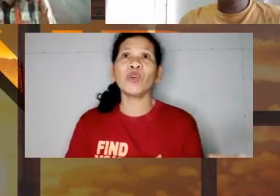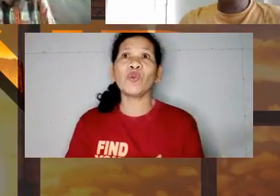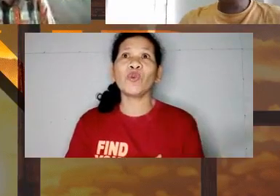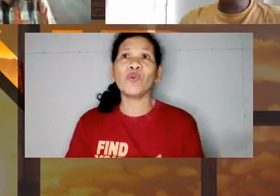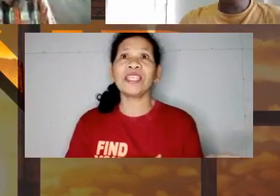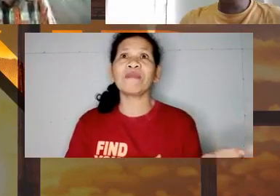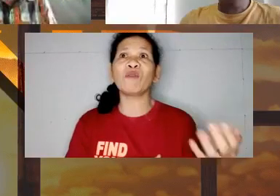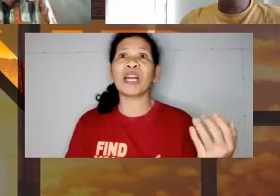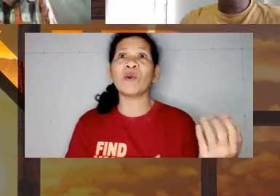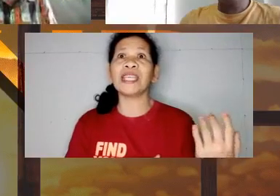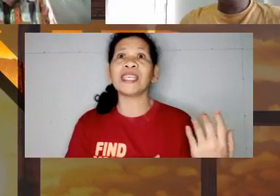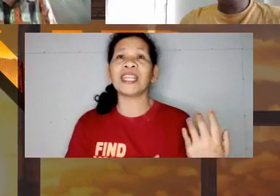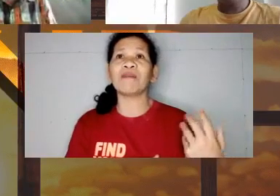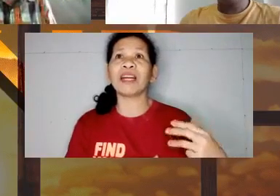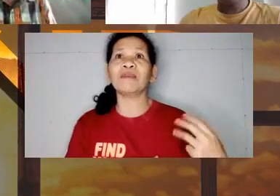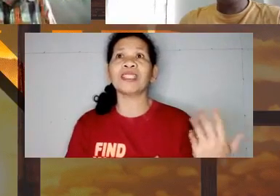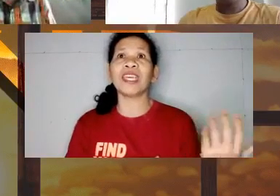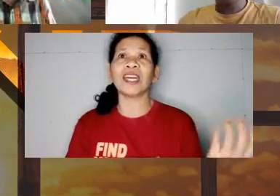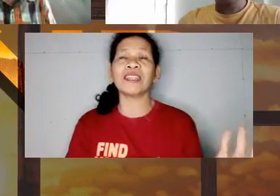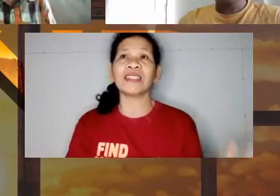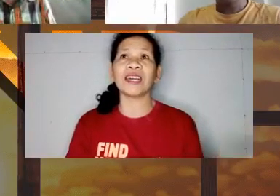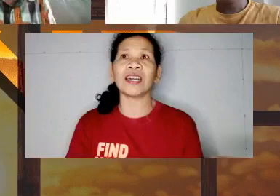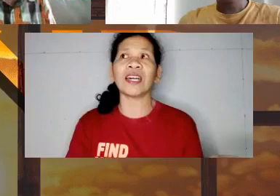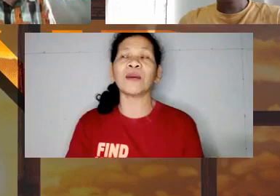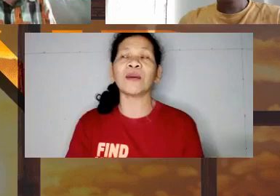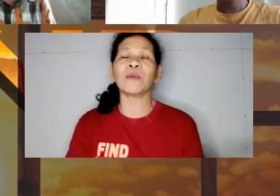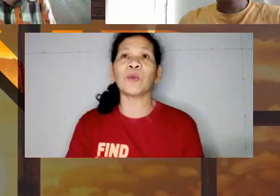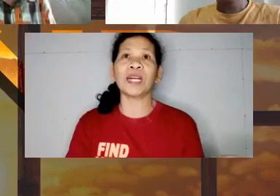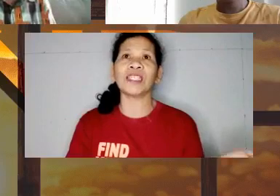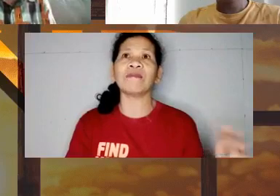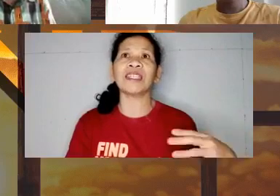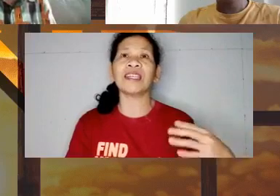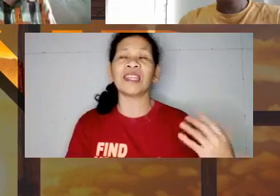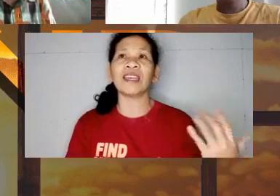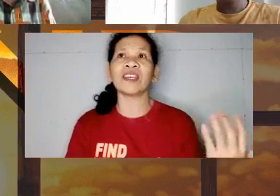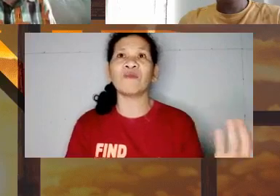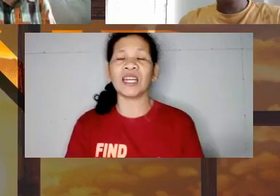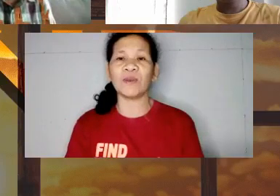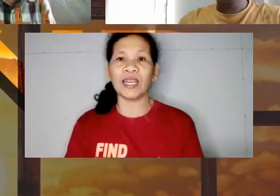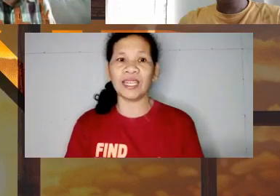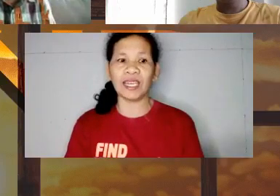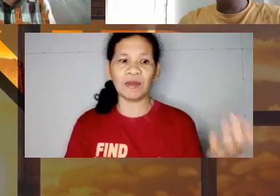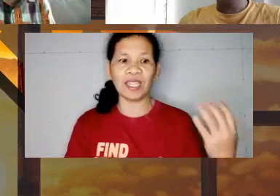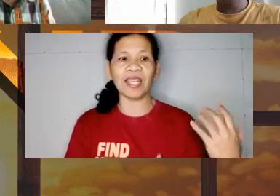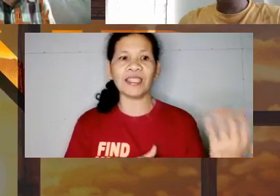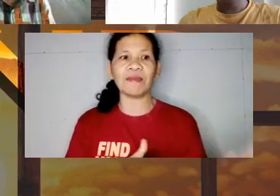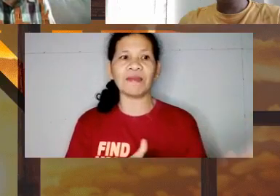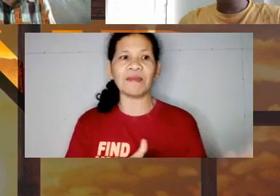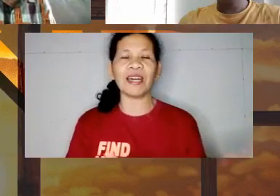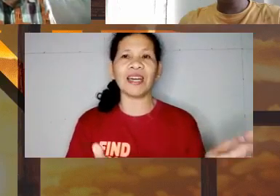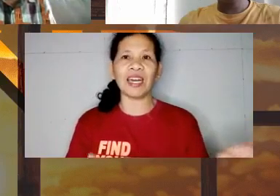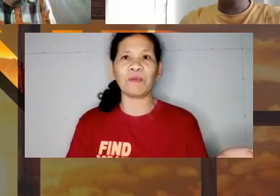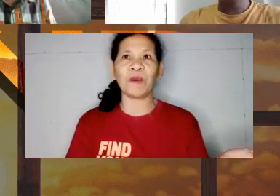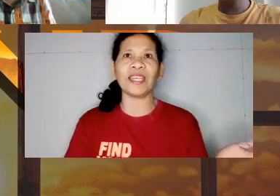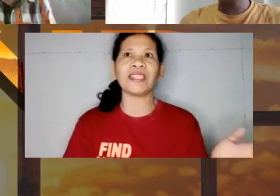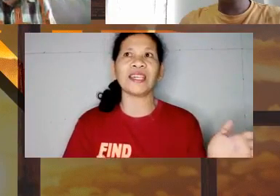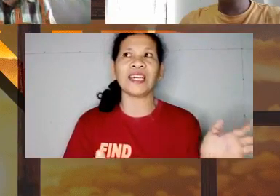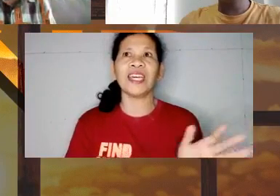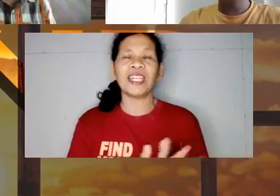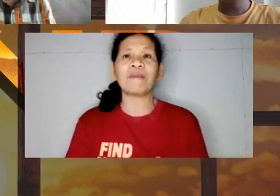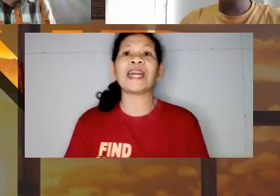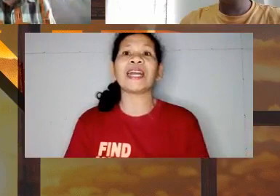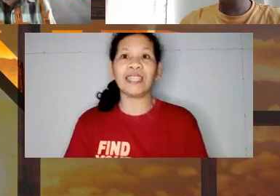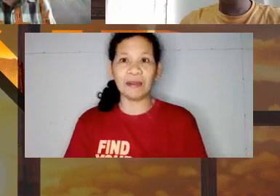yung mga Hinduism, gumagawa sila ng mga kabutihan sa kapwa. Si Mother Teresa gumagawa ng kabutihan sa mga kapwa.